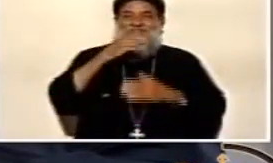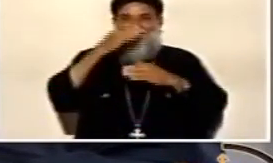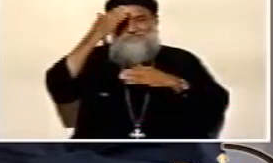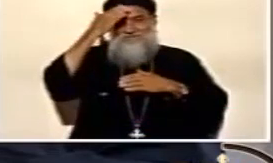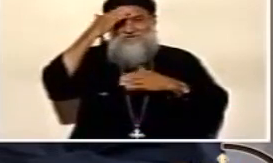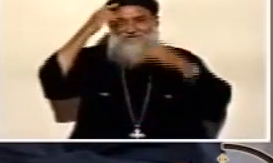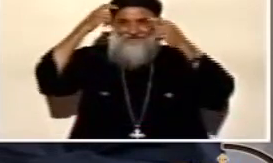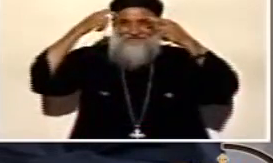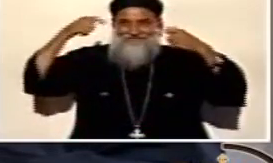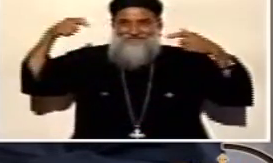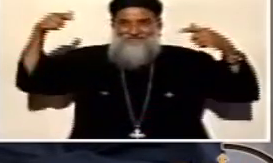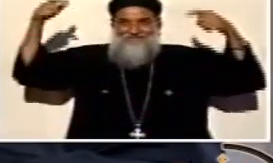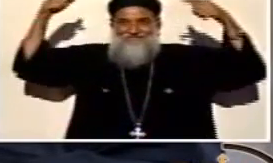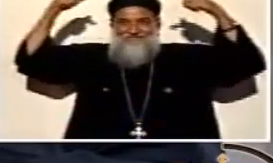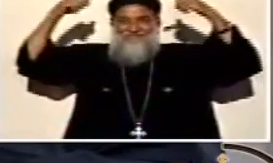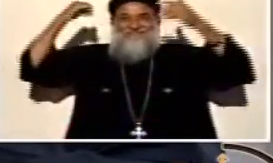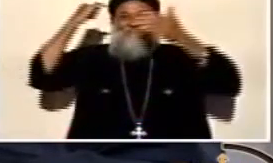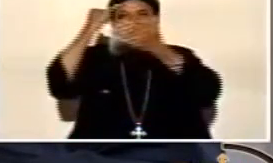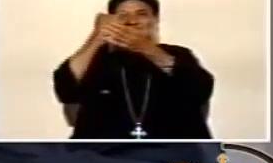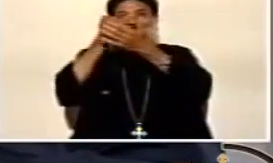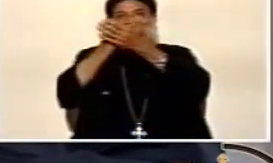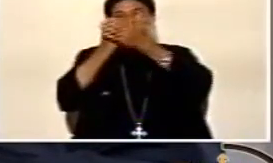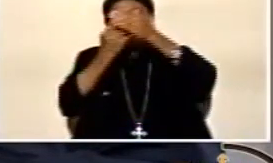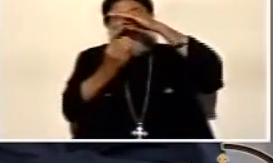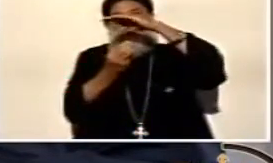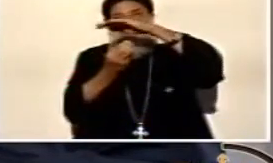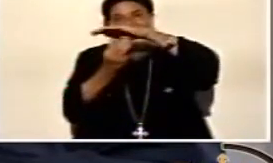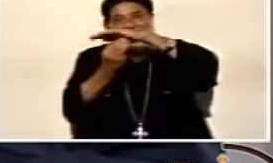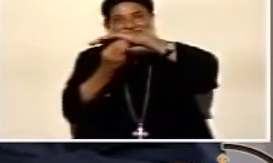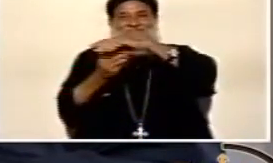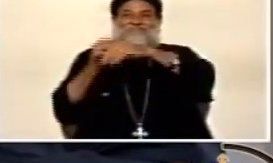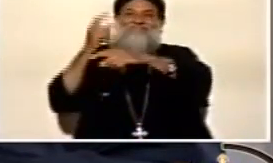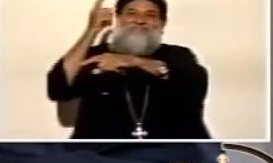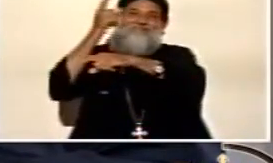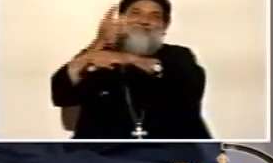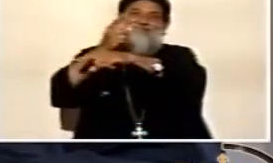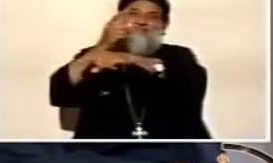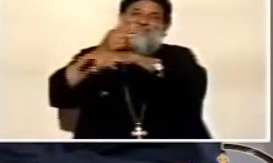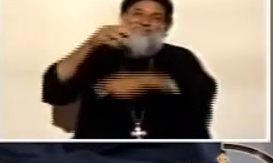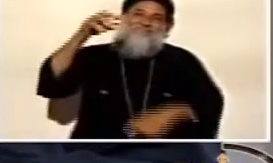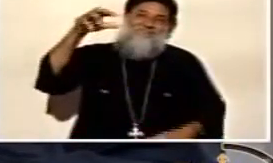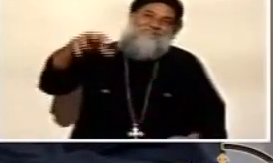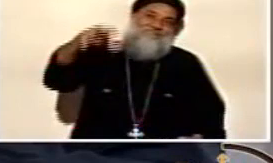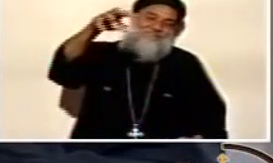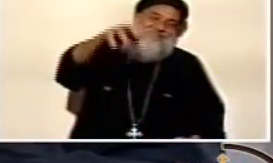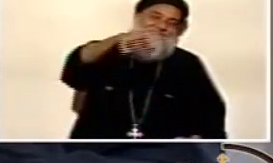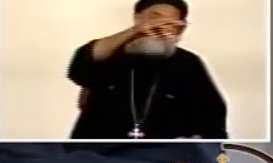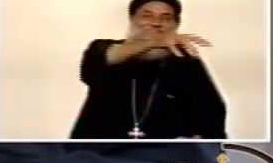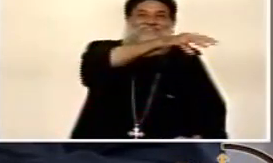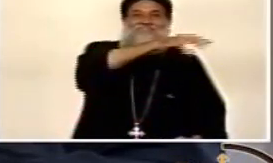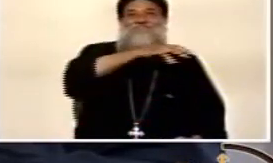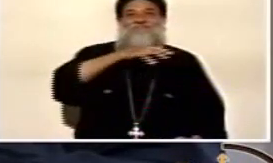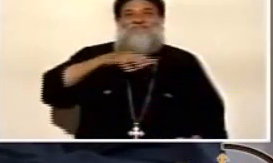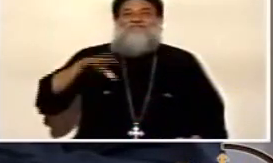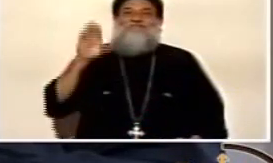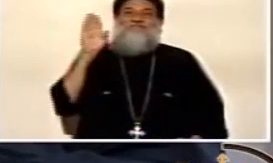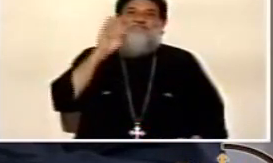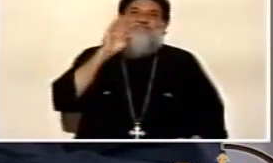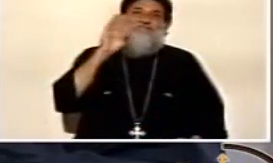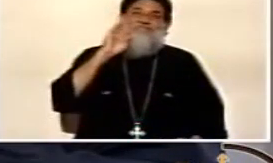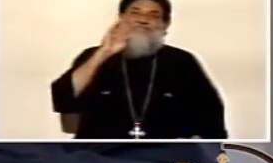ويباركنا نيافة الحبر الجليل لأنبا بنيامين، مطران المنوفية وتوابعها، وأستاذ مادة اللاهوت